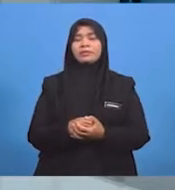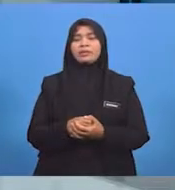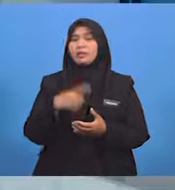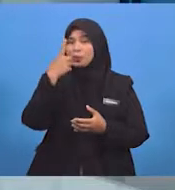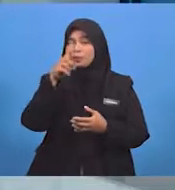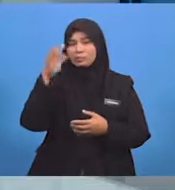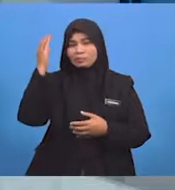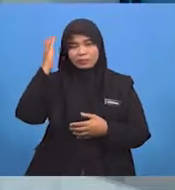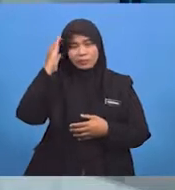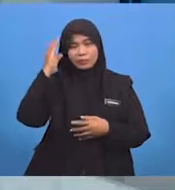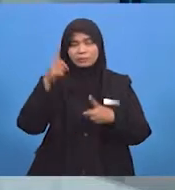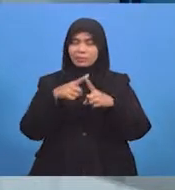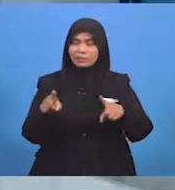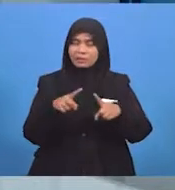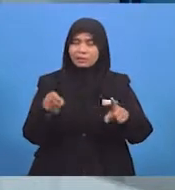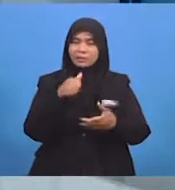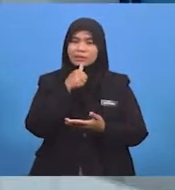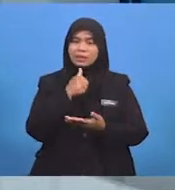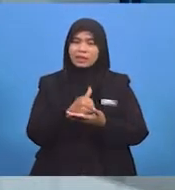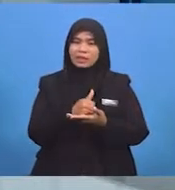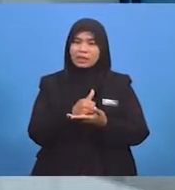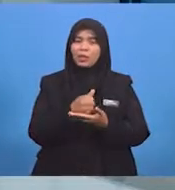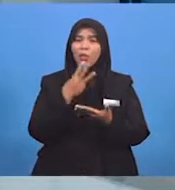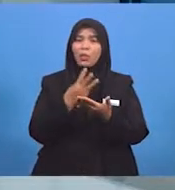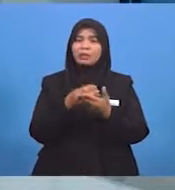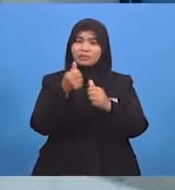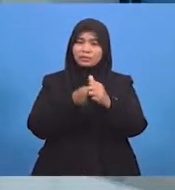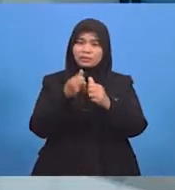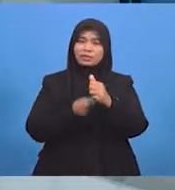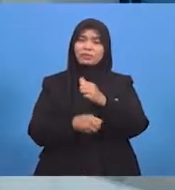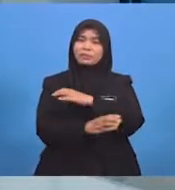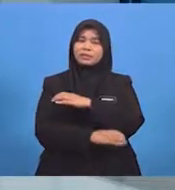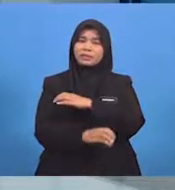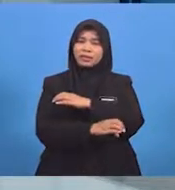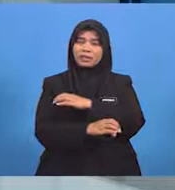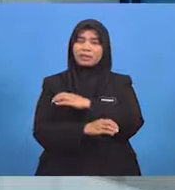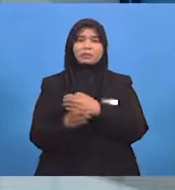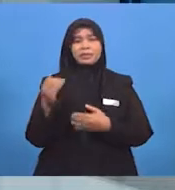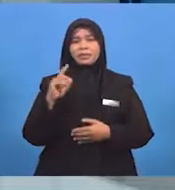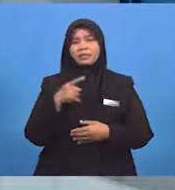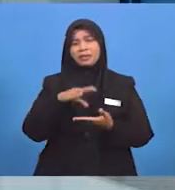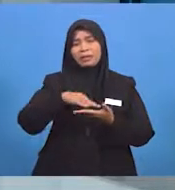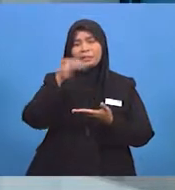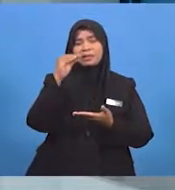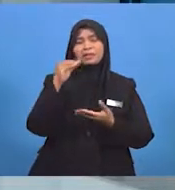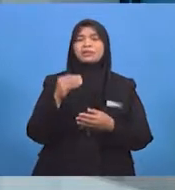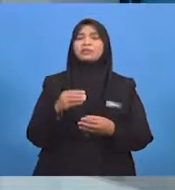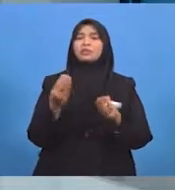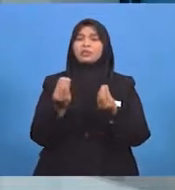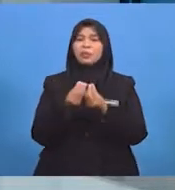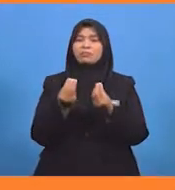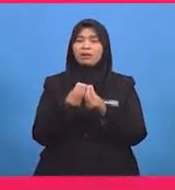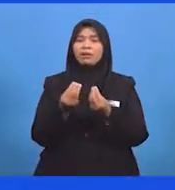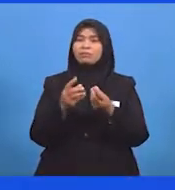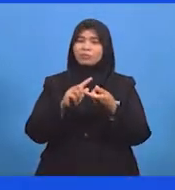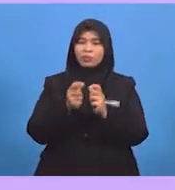Untuk mengetahui perbezaan nilai mata wang setiap negara, marilah kita belajar tentang kadar pertukaran asing.